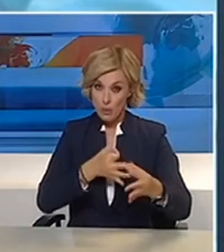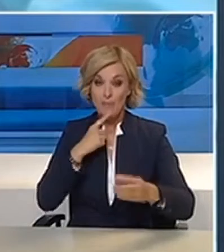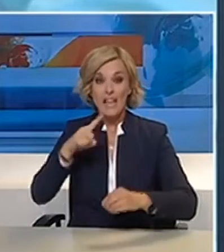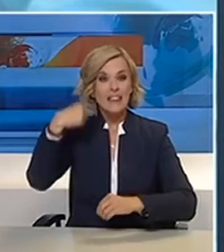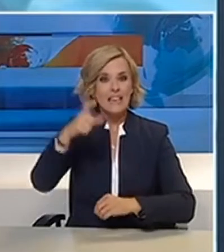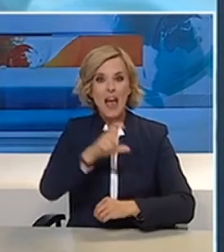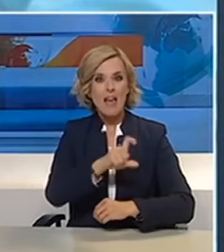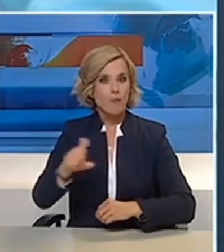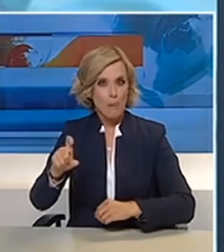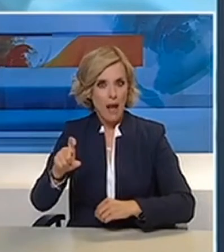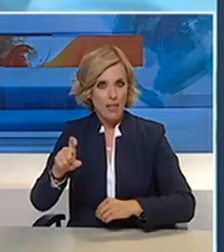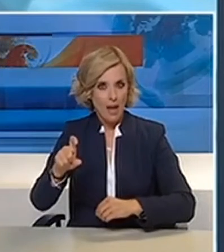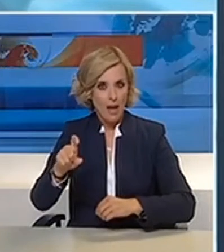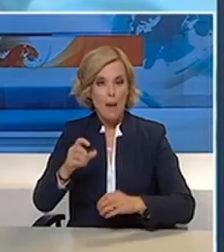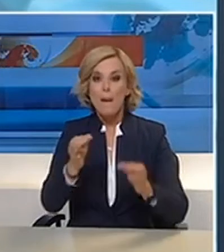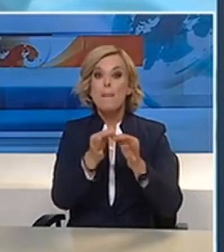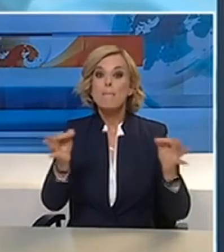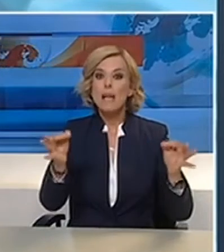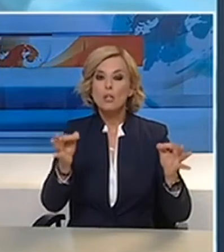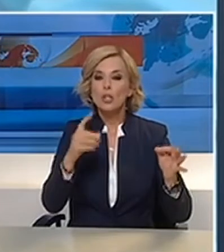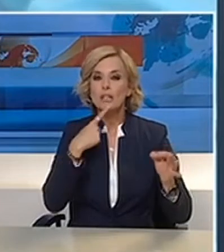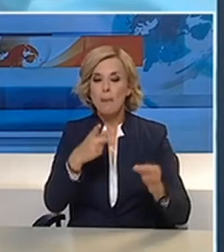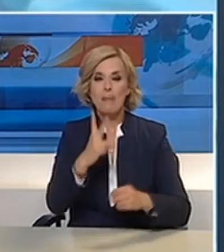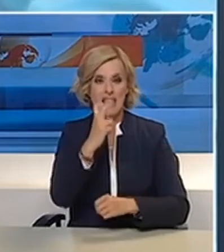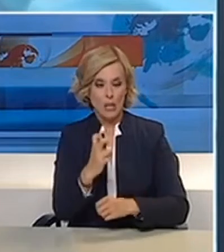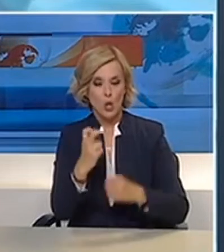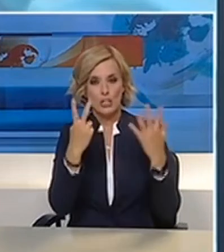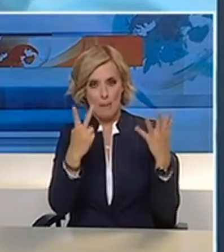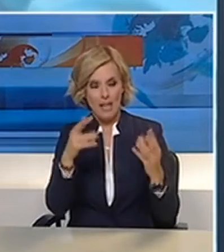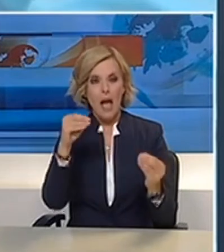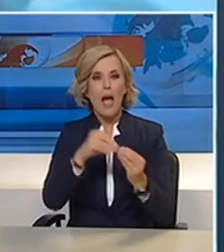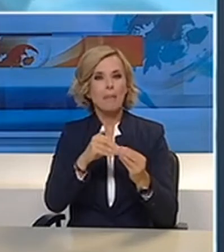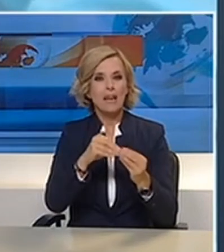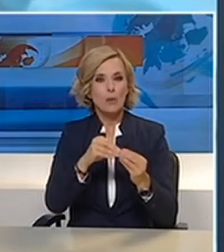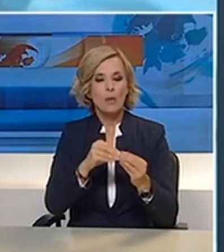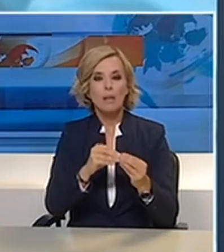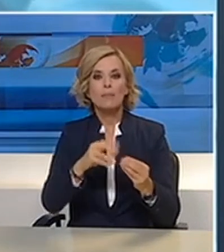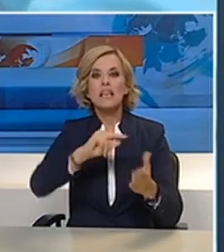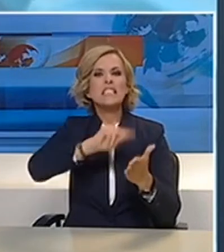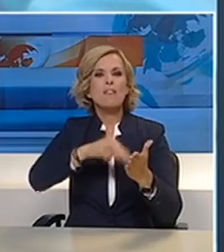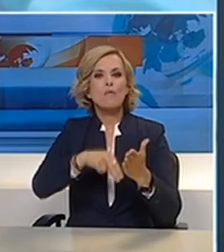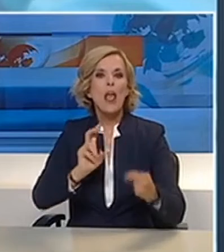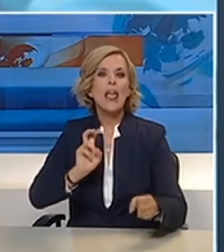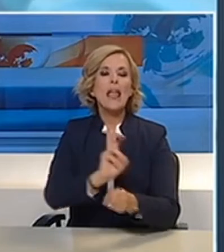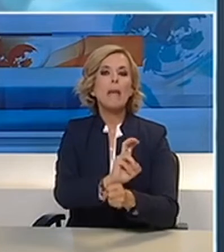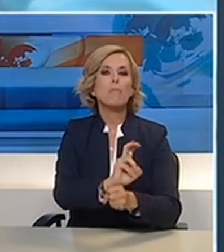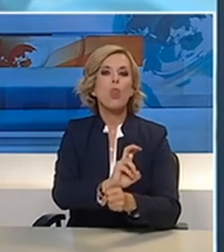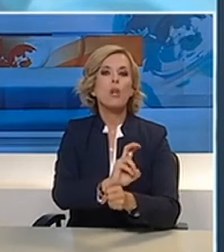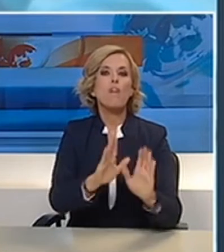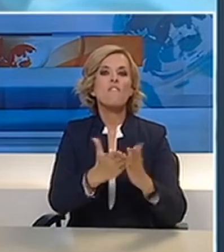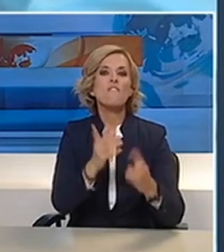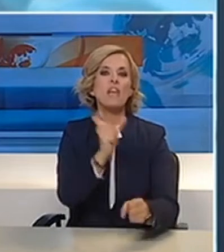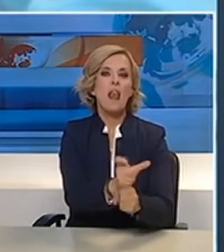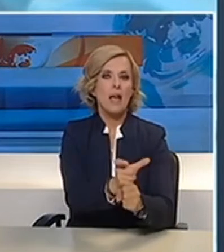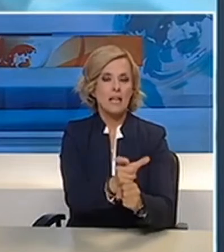επόμενη εβδομάδα είναι ότι στις 27 Απριλίου θα ανοίξουν τα υποθηκοφυλακία, έμιστα αλλά και άμιστα. Επίσης, ανοίγουν τα ειρηνοδικεία